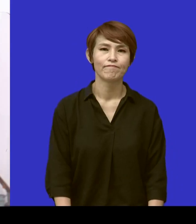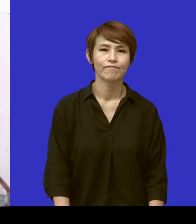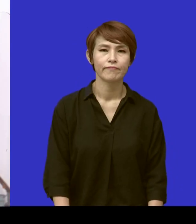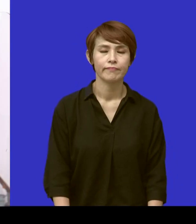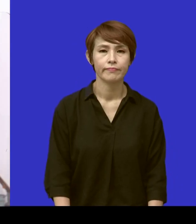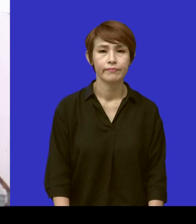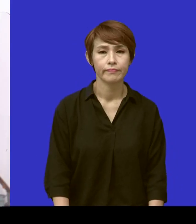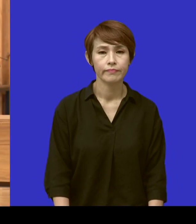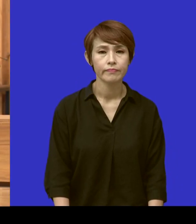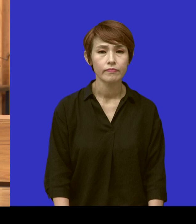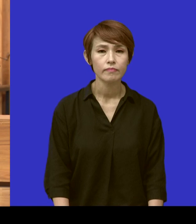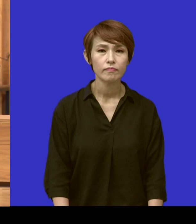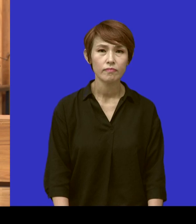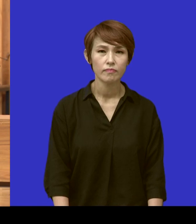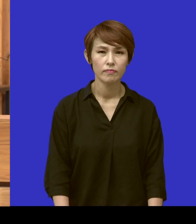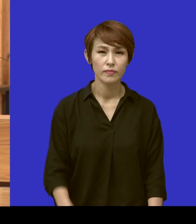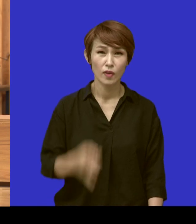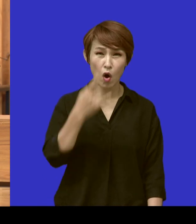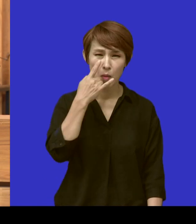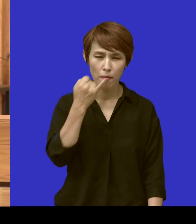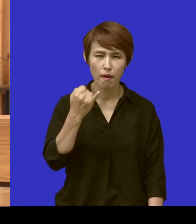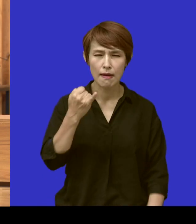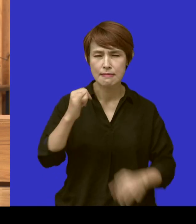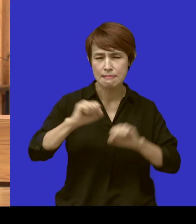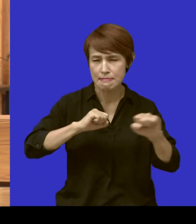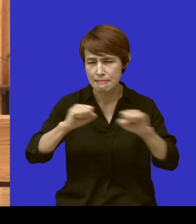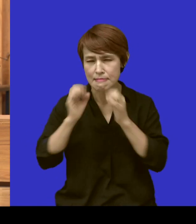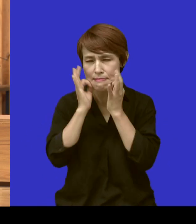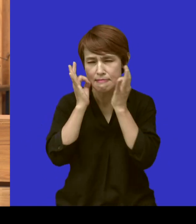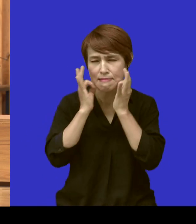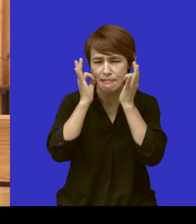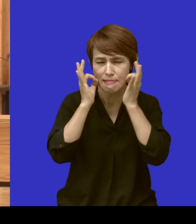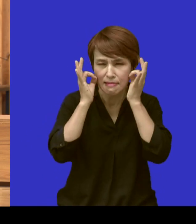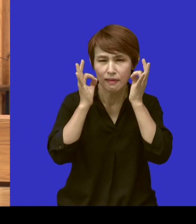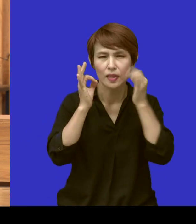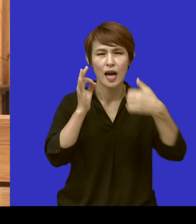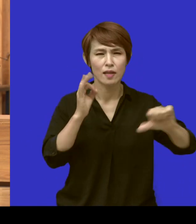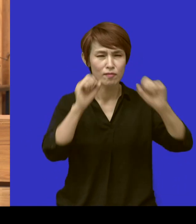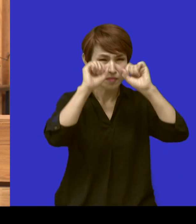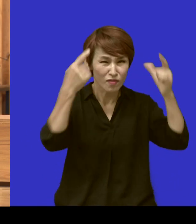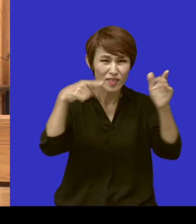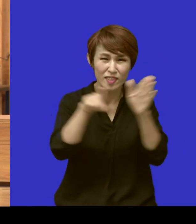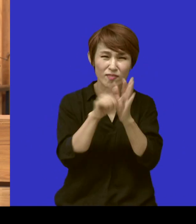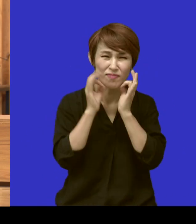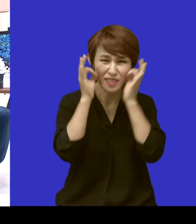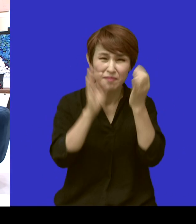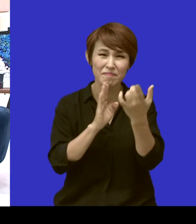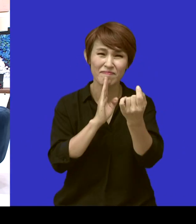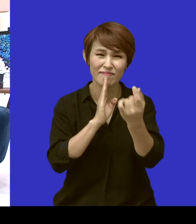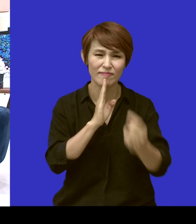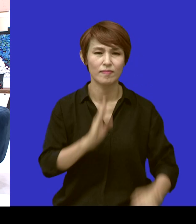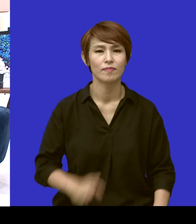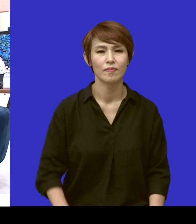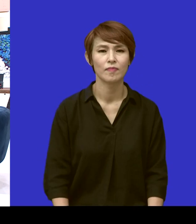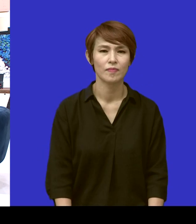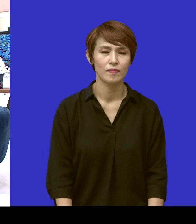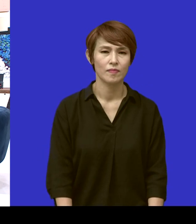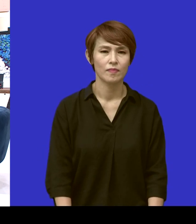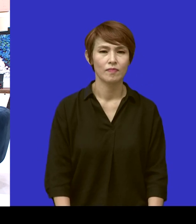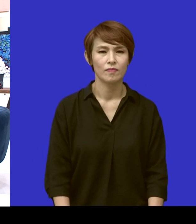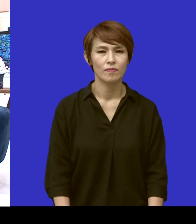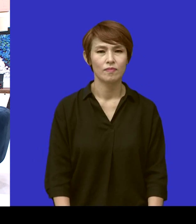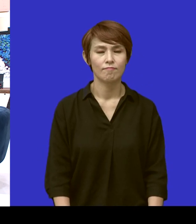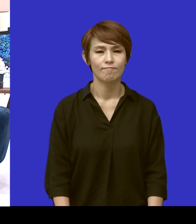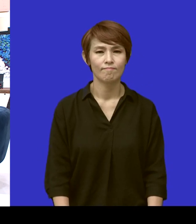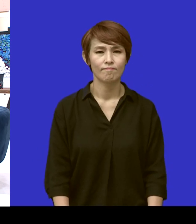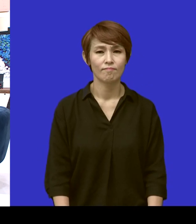어머니가 뭘 안 해보셨겠어요? 내 아들 눈만 뜨게 한다면. 진짜